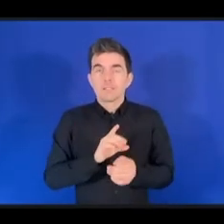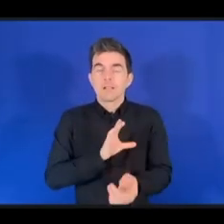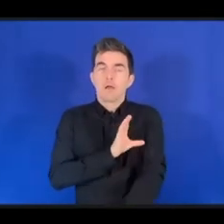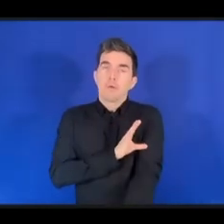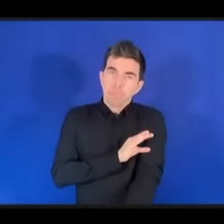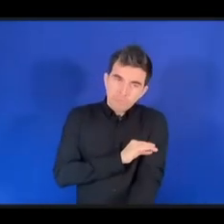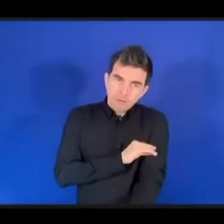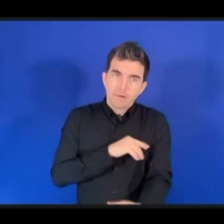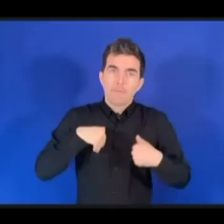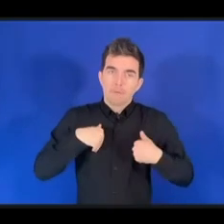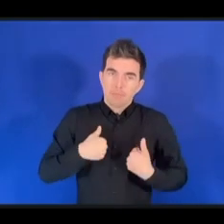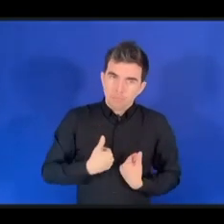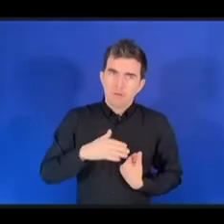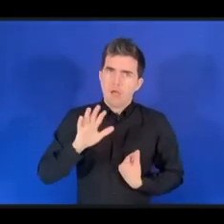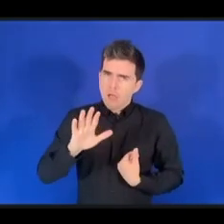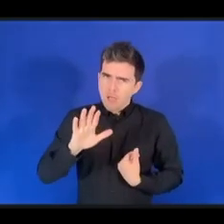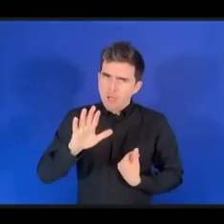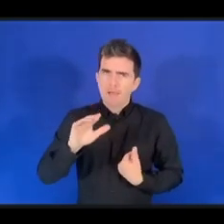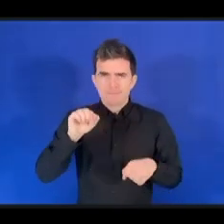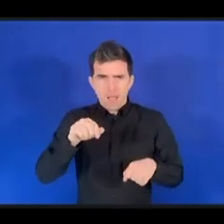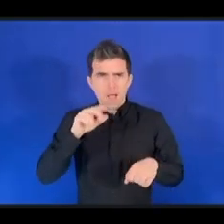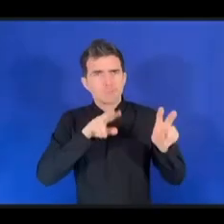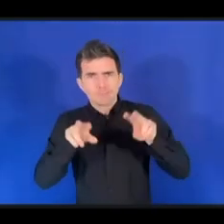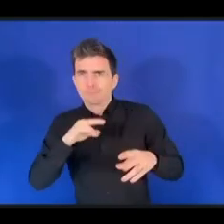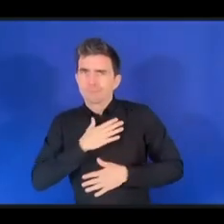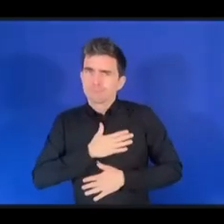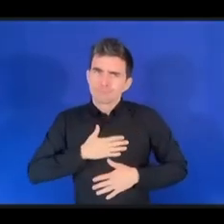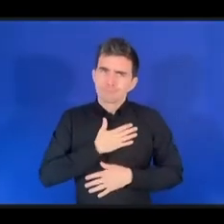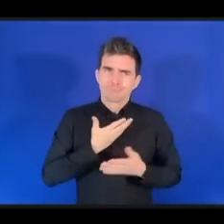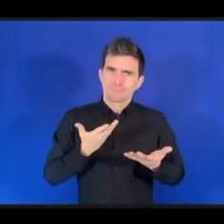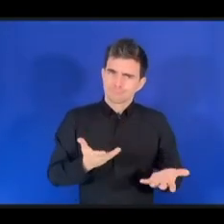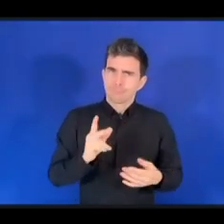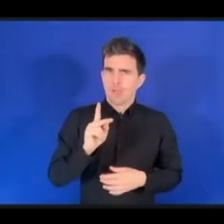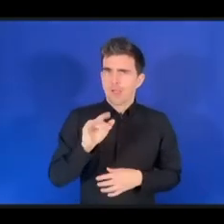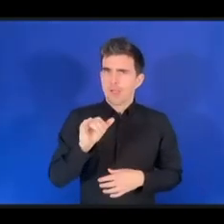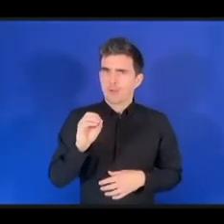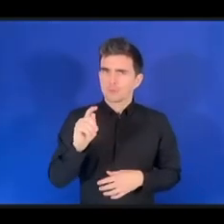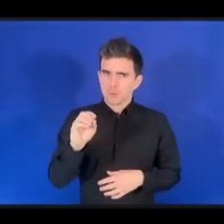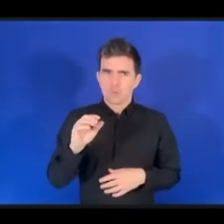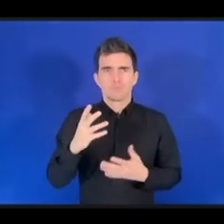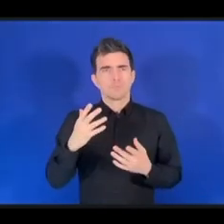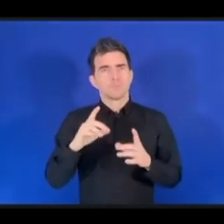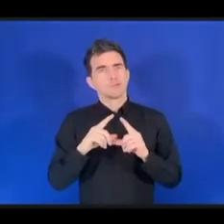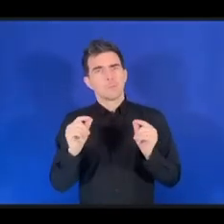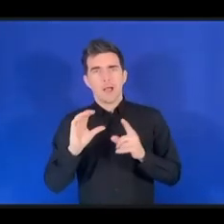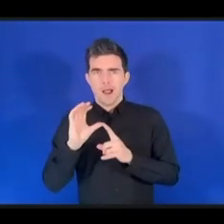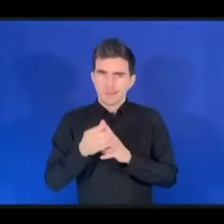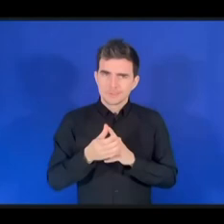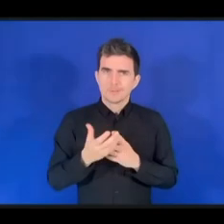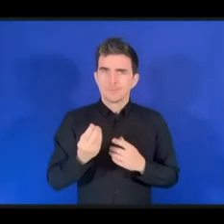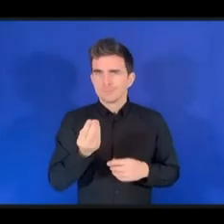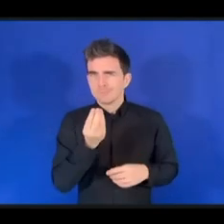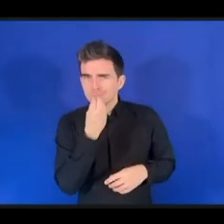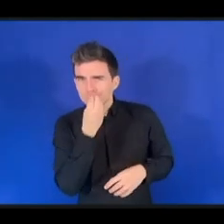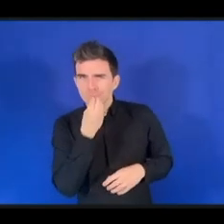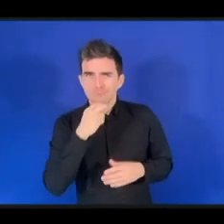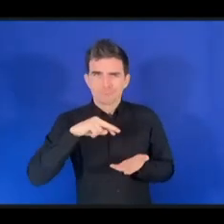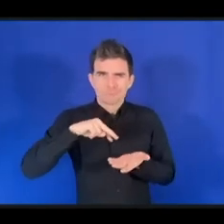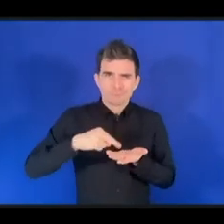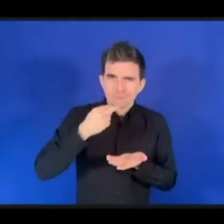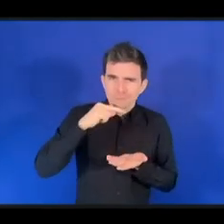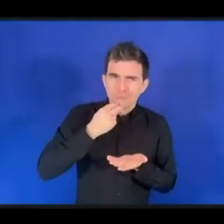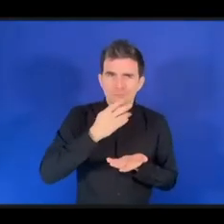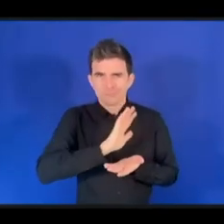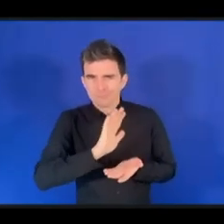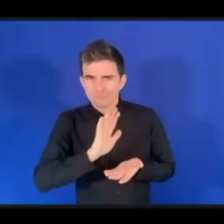都这座城市，尽享日本的文化、美食和热情好客。非常感谢各位在这五